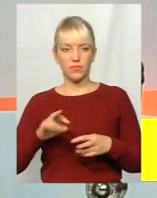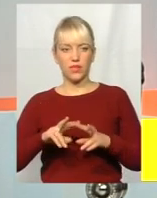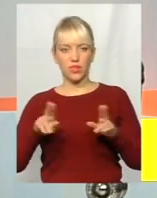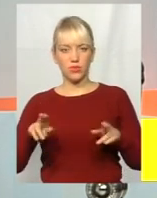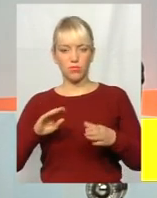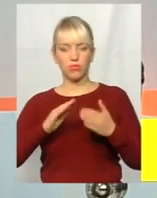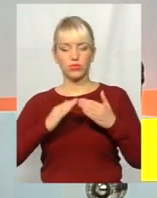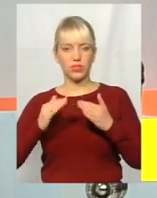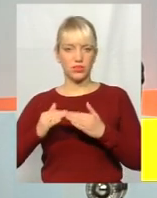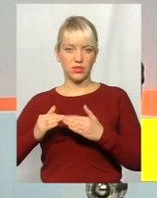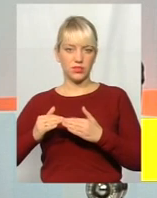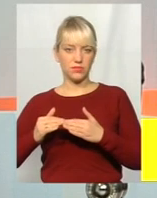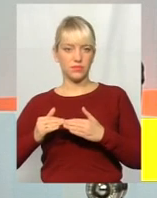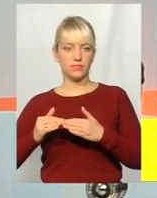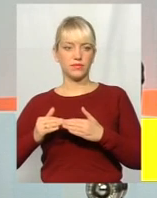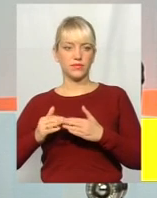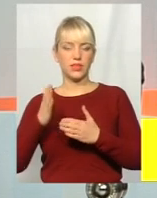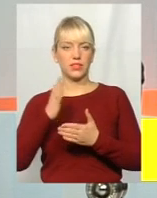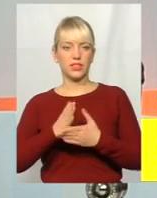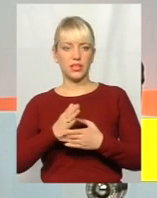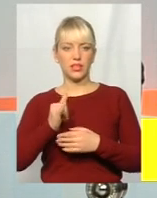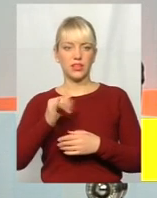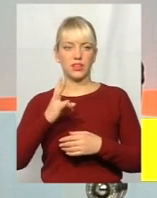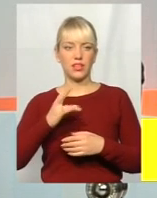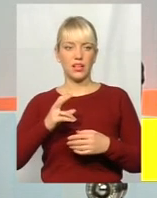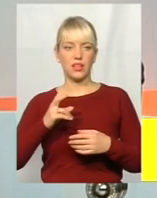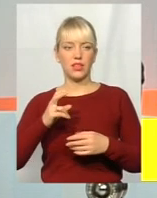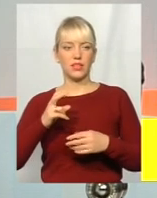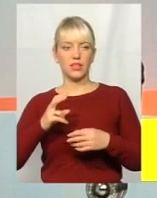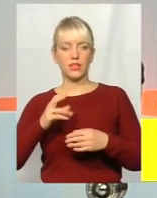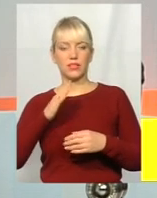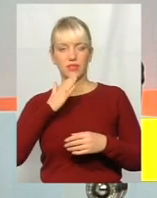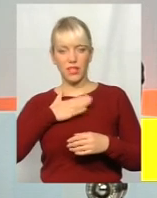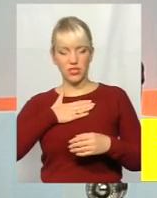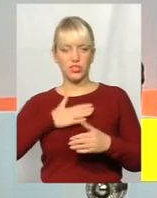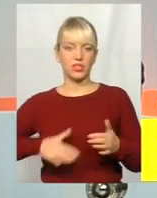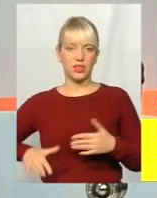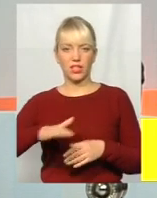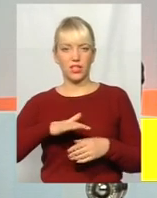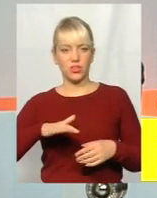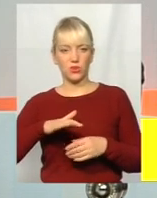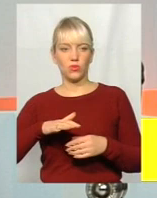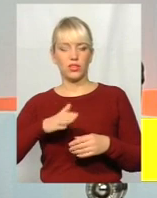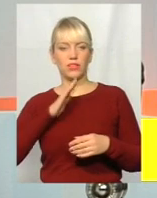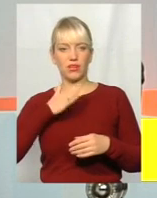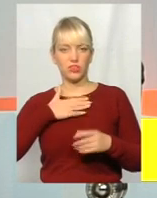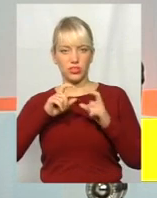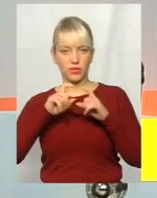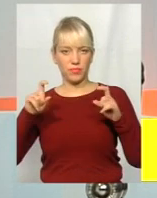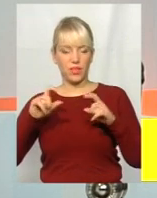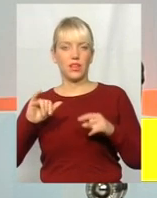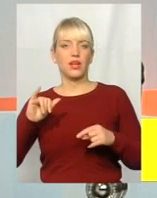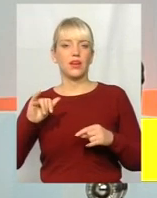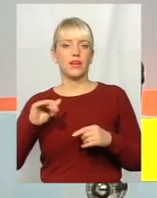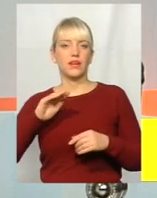аналогічні будинки є і на підвідомчій території нашої компанії.